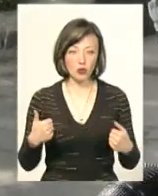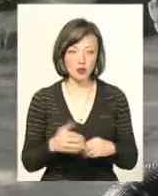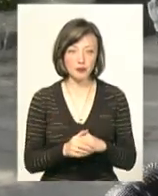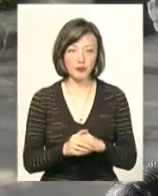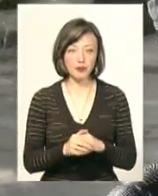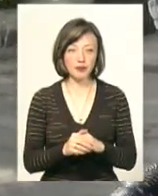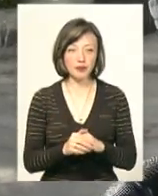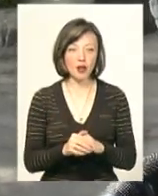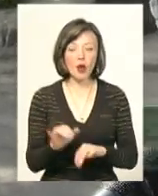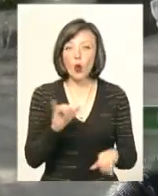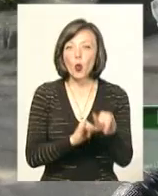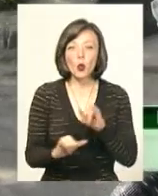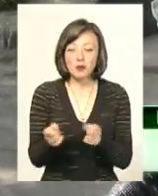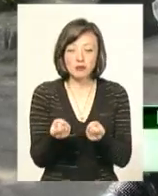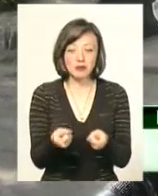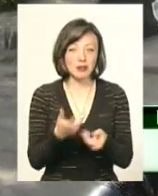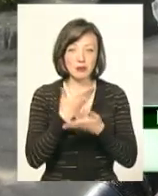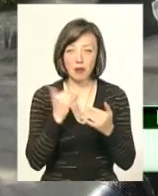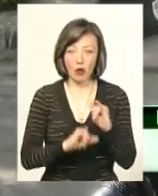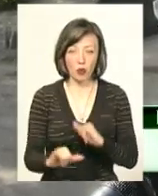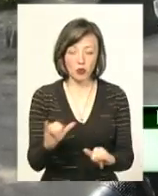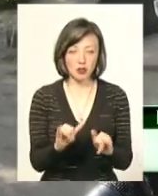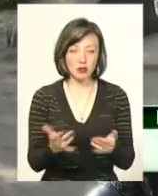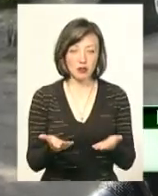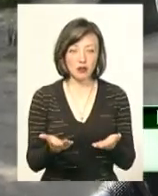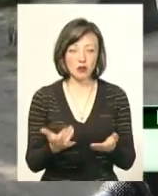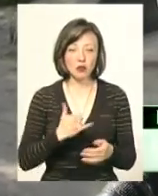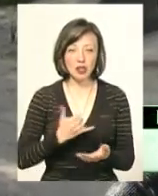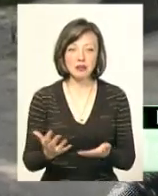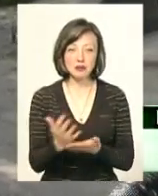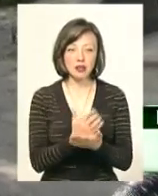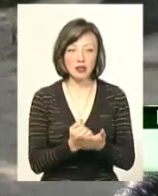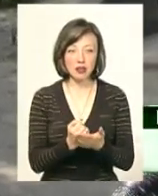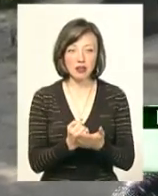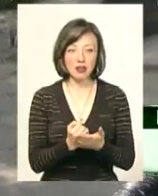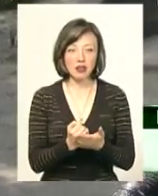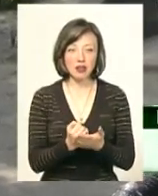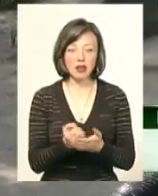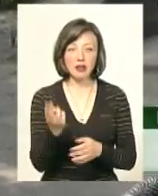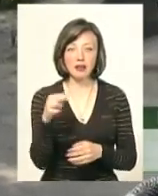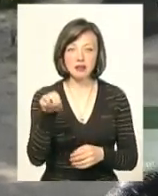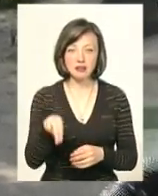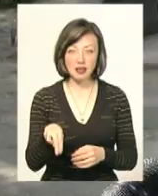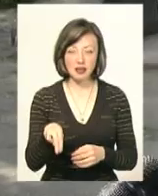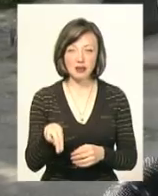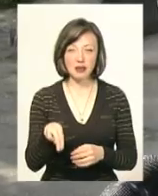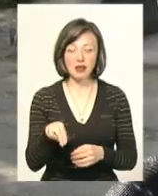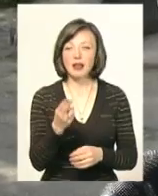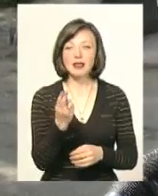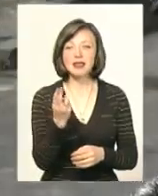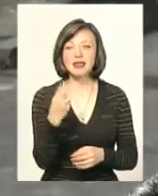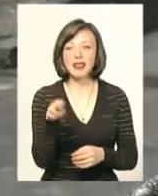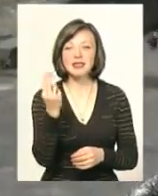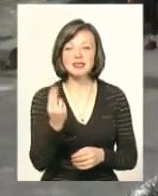Діти нема де, чесно скажу. Ні, в принципі, що в нас збирають в ДЦ, можна викинути батарейку, але лампочок нема де